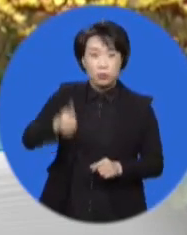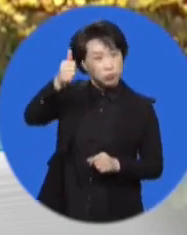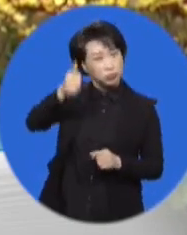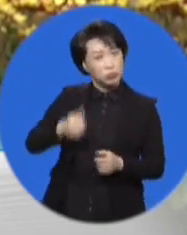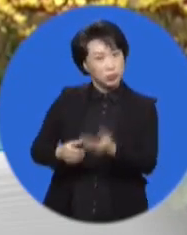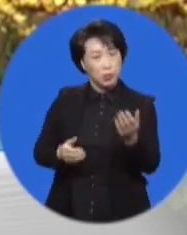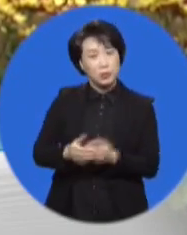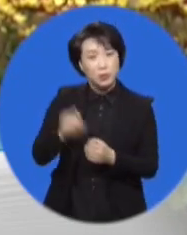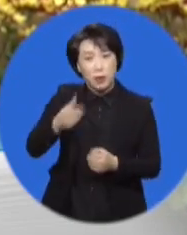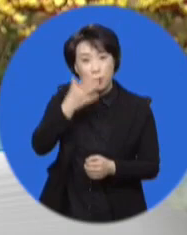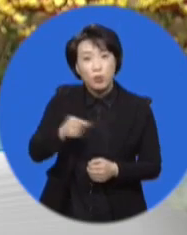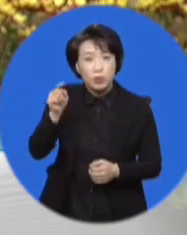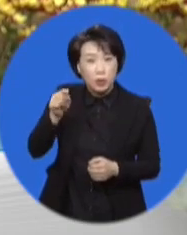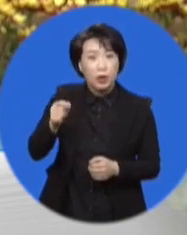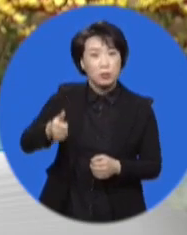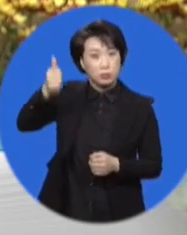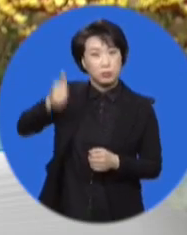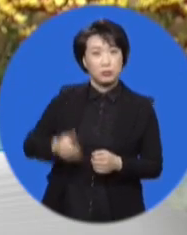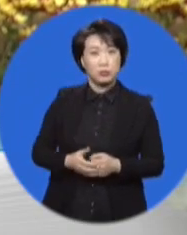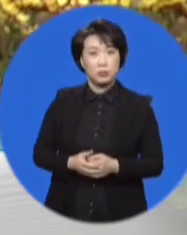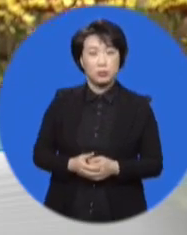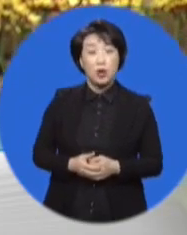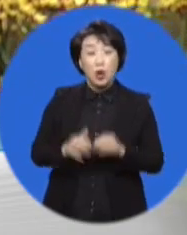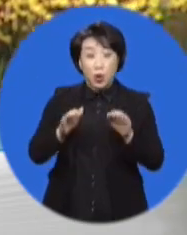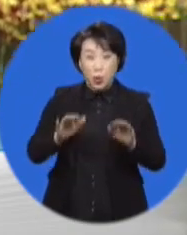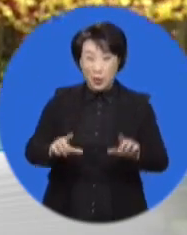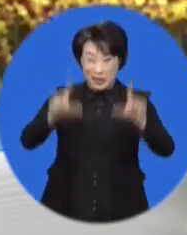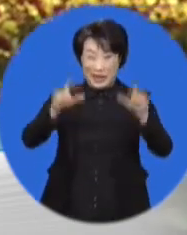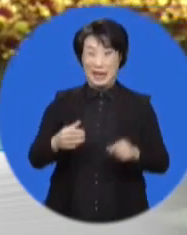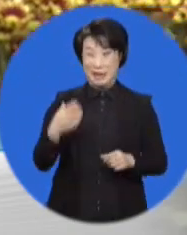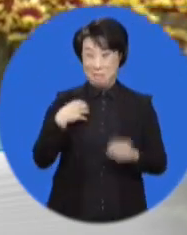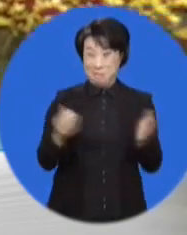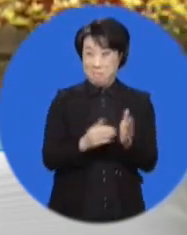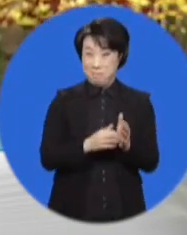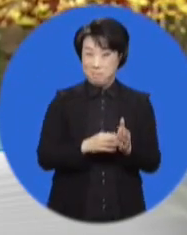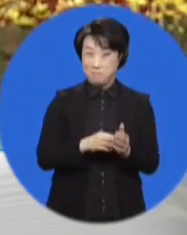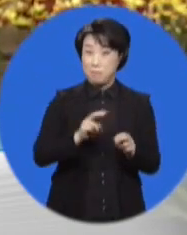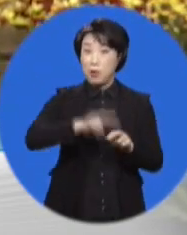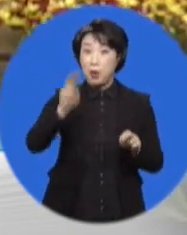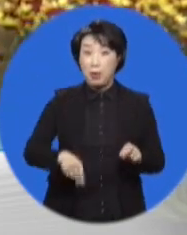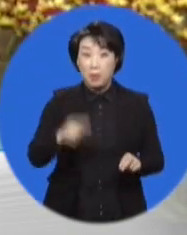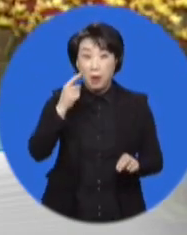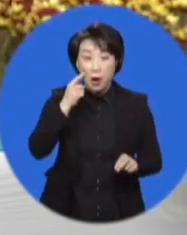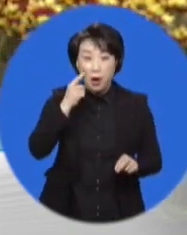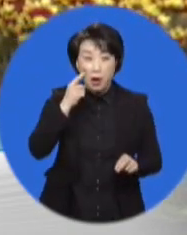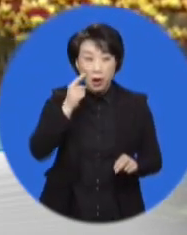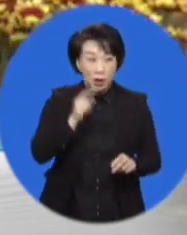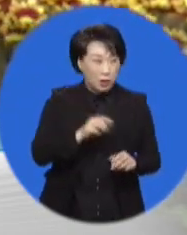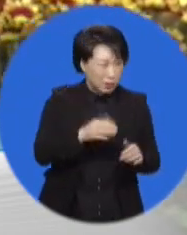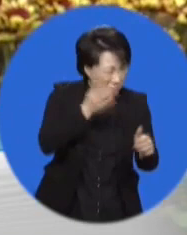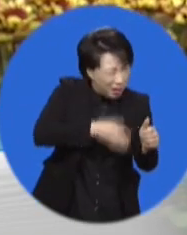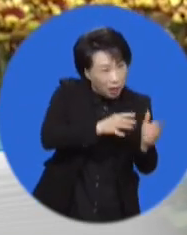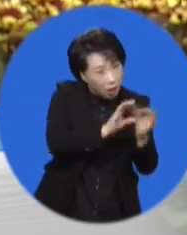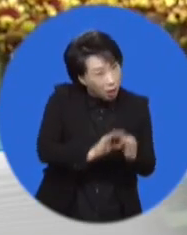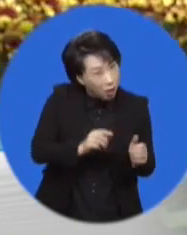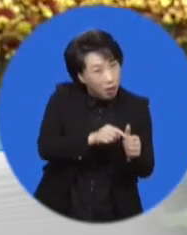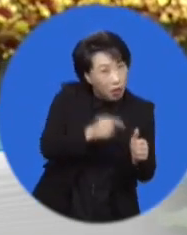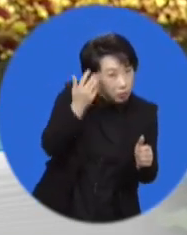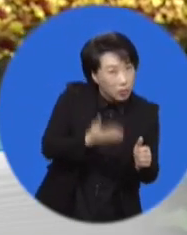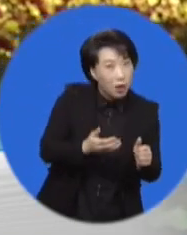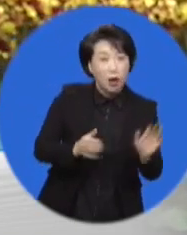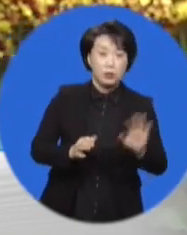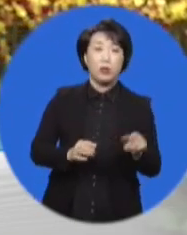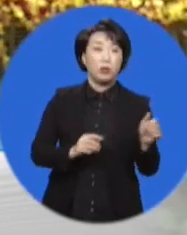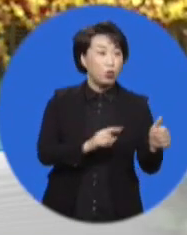그게 복이라니까. 어? 금년하고 그만두라니까. 누가 뭐 더 계속하랴. 뭐